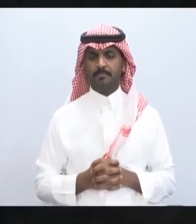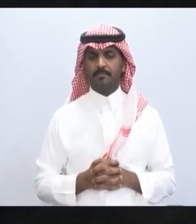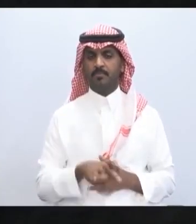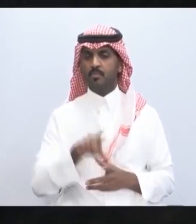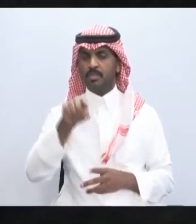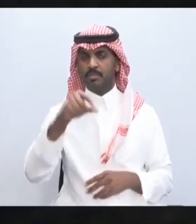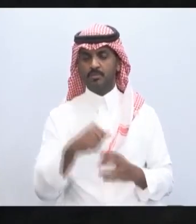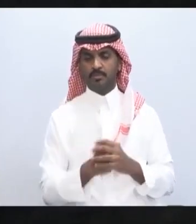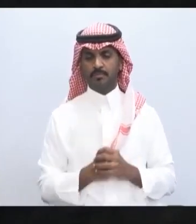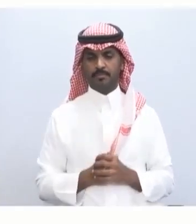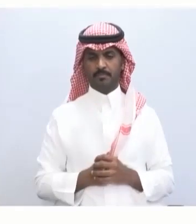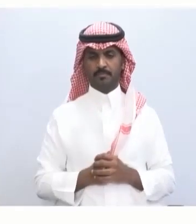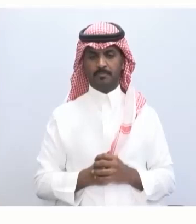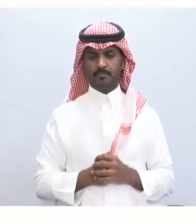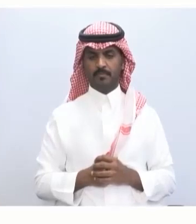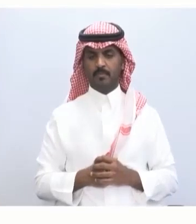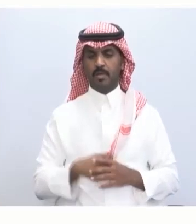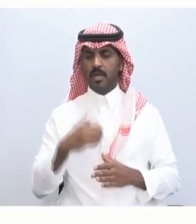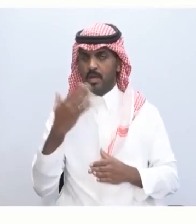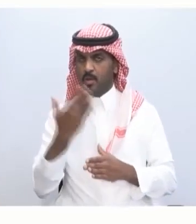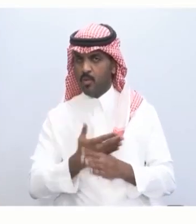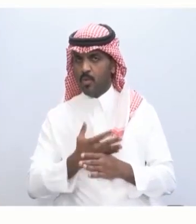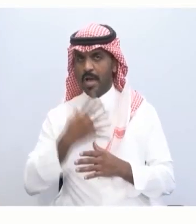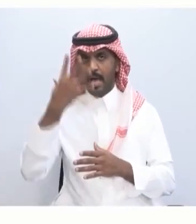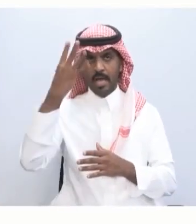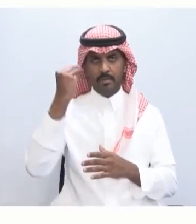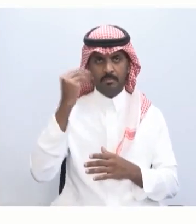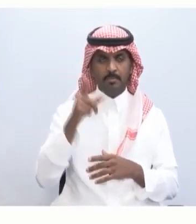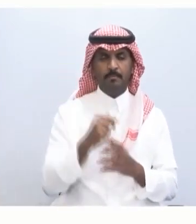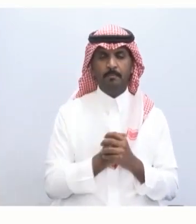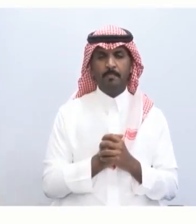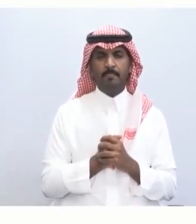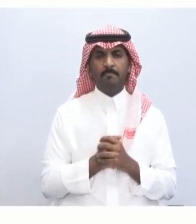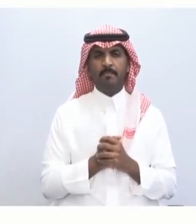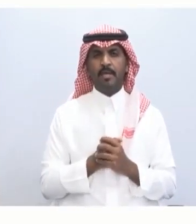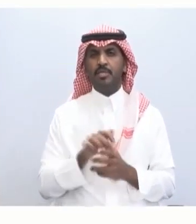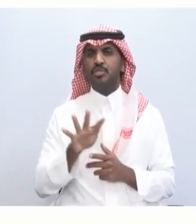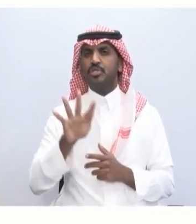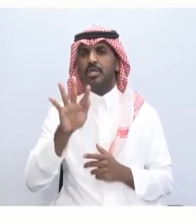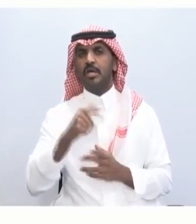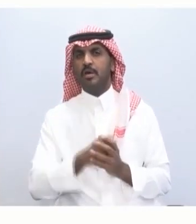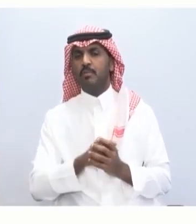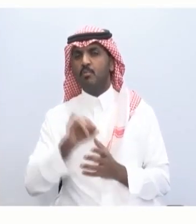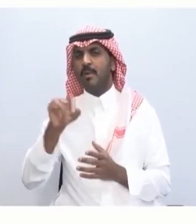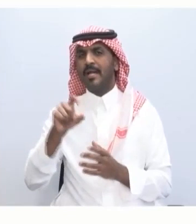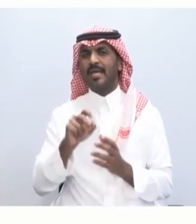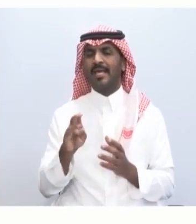احسنتم احسنتم لانه علم ان ان الشيخ مبارك